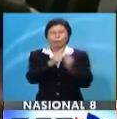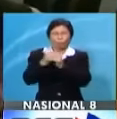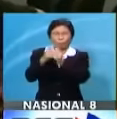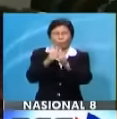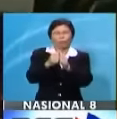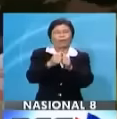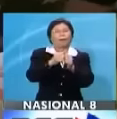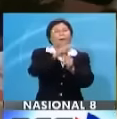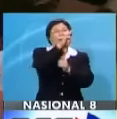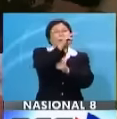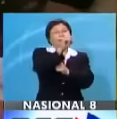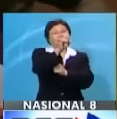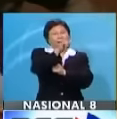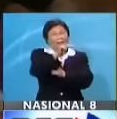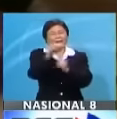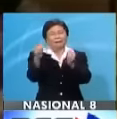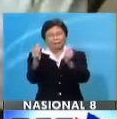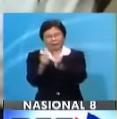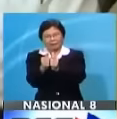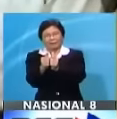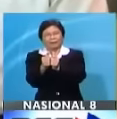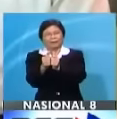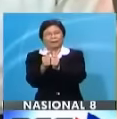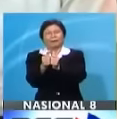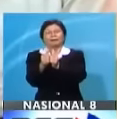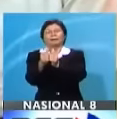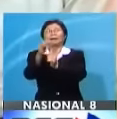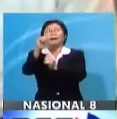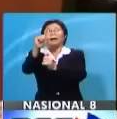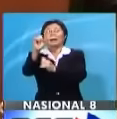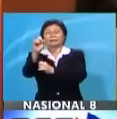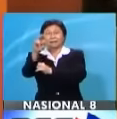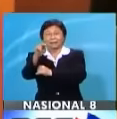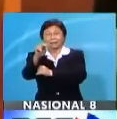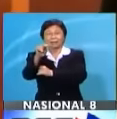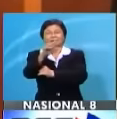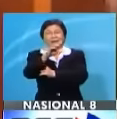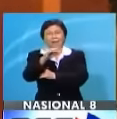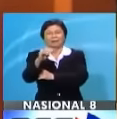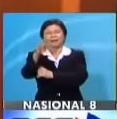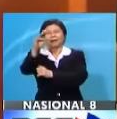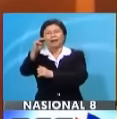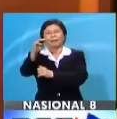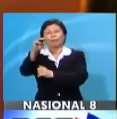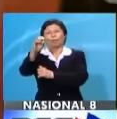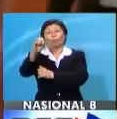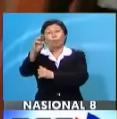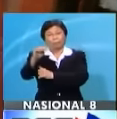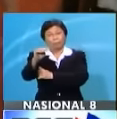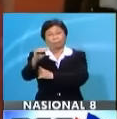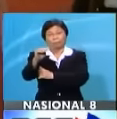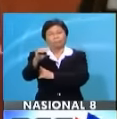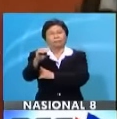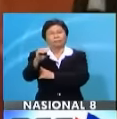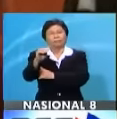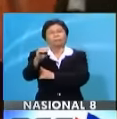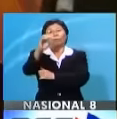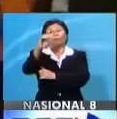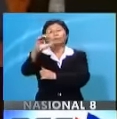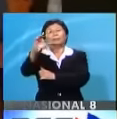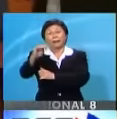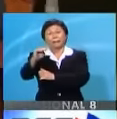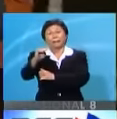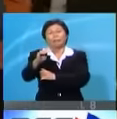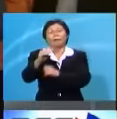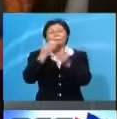antara Majlis Sukan Negara MSN, Institut Sukan Negara ISN dan Majlis Olimpik Malaysia OCM yang